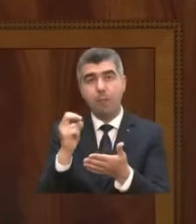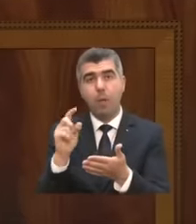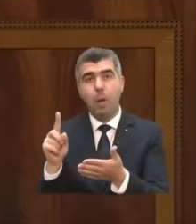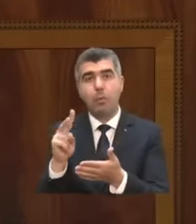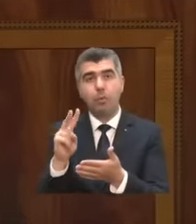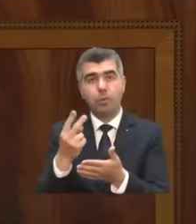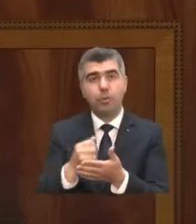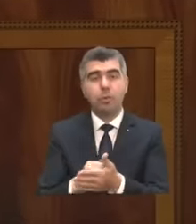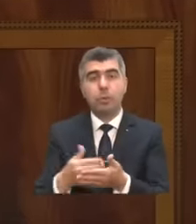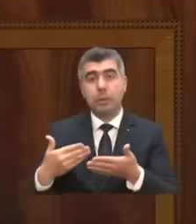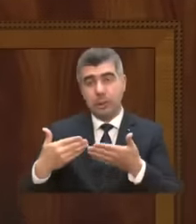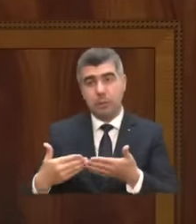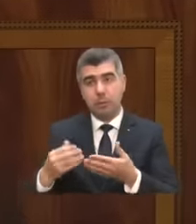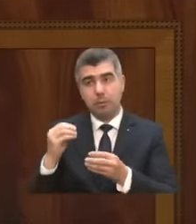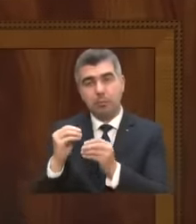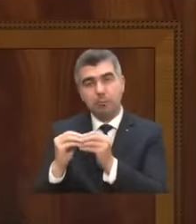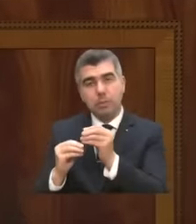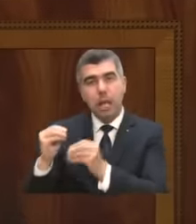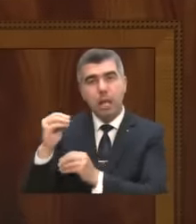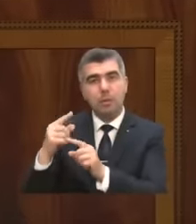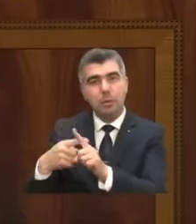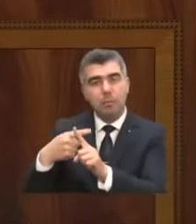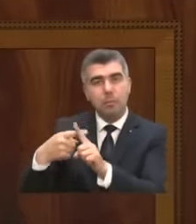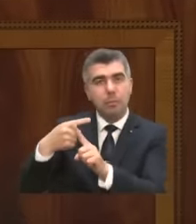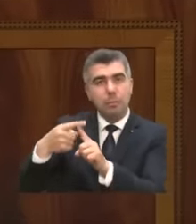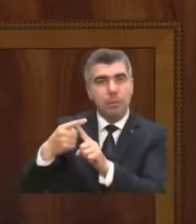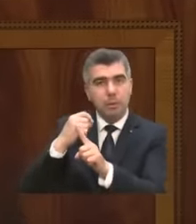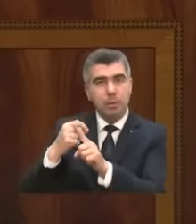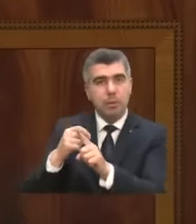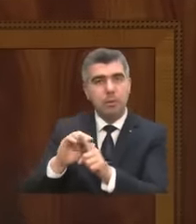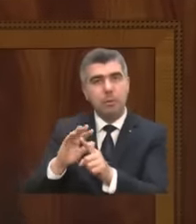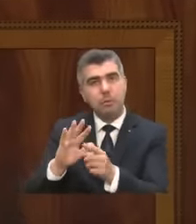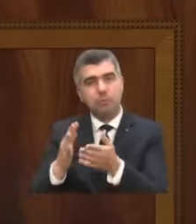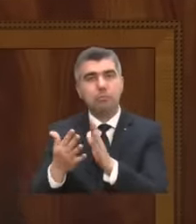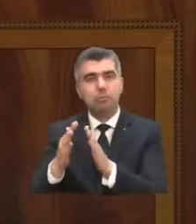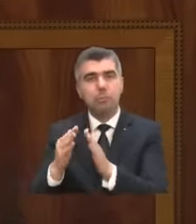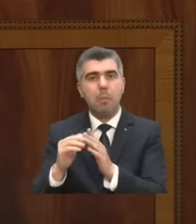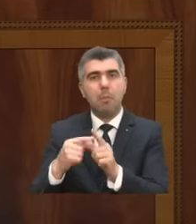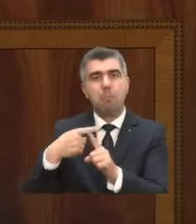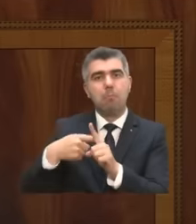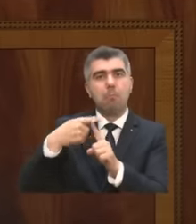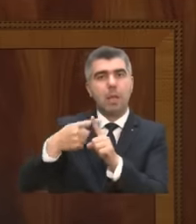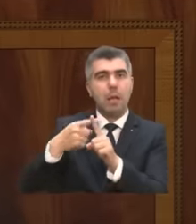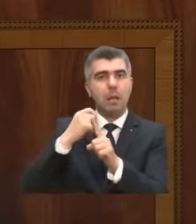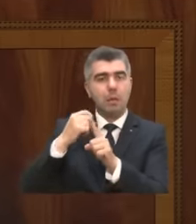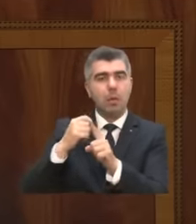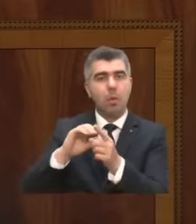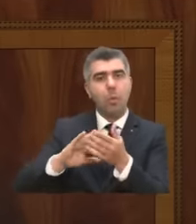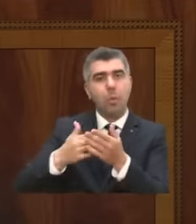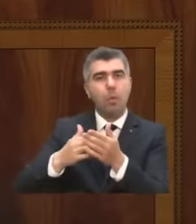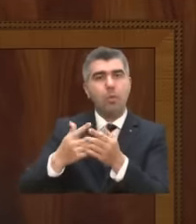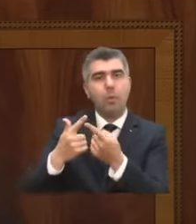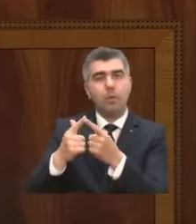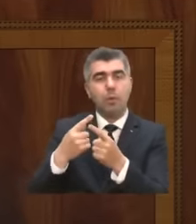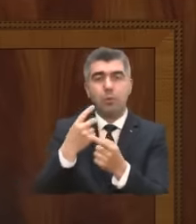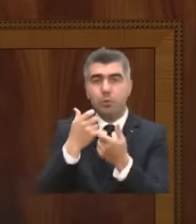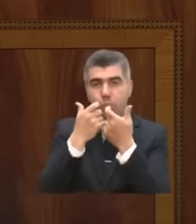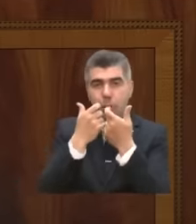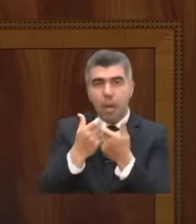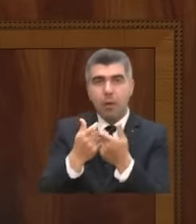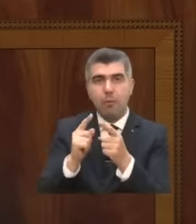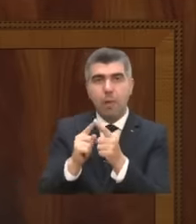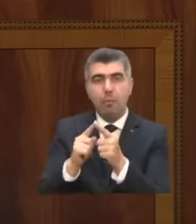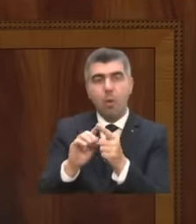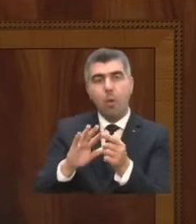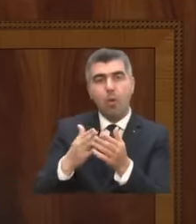2021، واكيد مع ارتفاع الاسعار هذه السنه غادي نوصلوا ربما لمستويات الهامش الربح اللي اكثر واكثر، لان كنشوفوا الهامش الربح